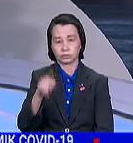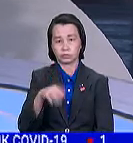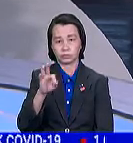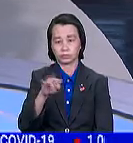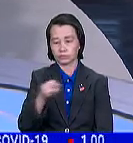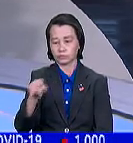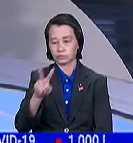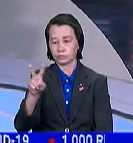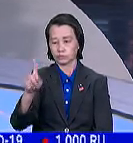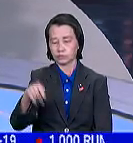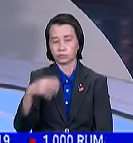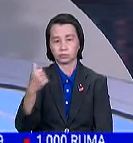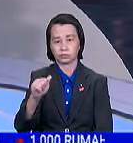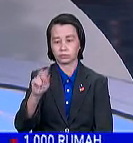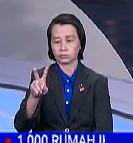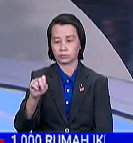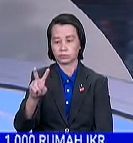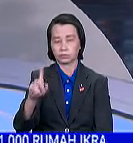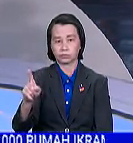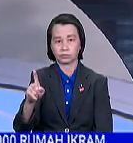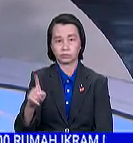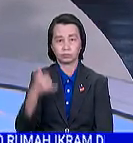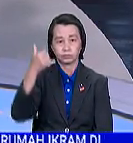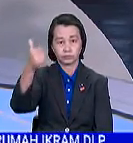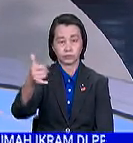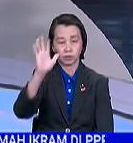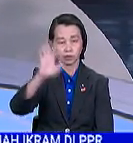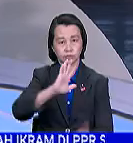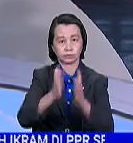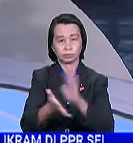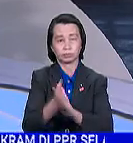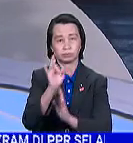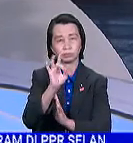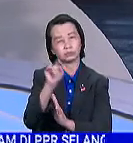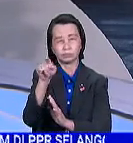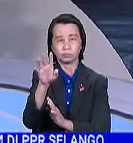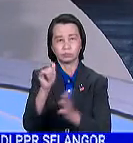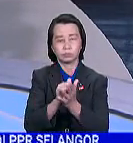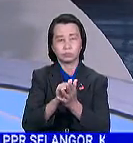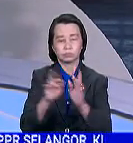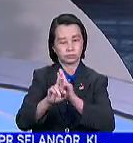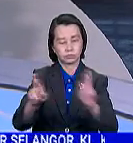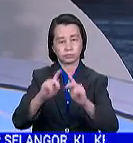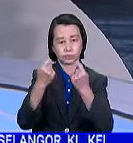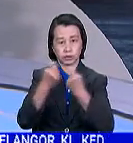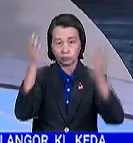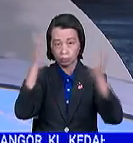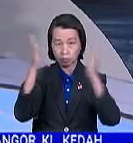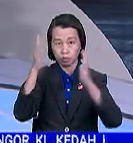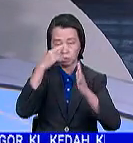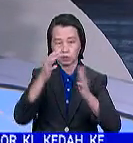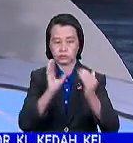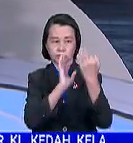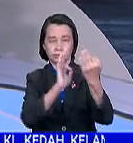sehingga 22 Oktober 2021. Siri jelajah ini bakal dijadikan sebagai salah satu persediaan skuad negara bagi